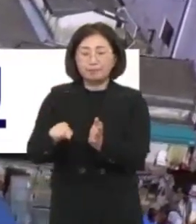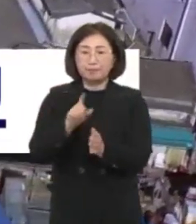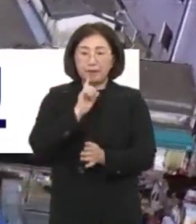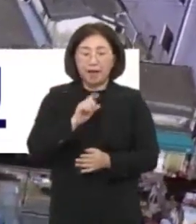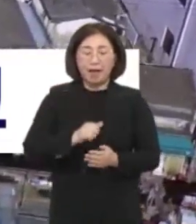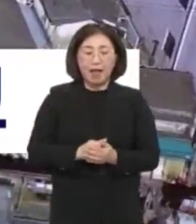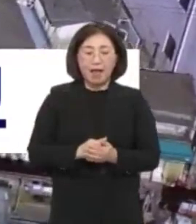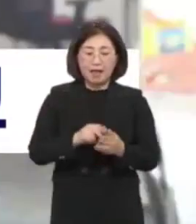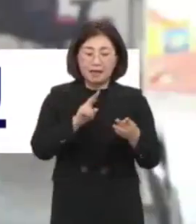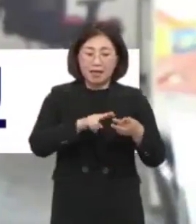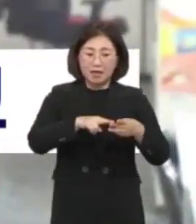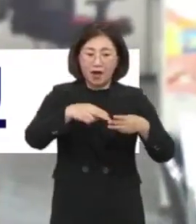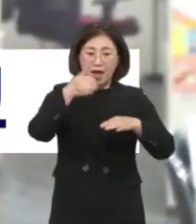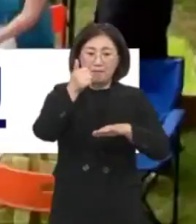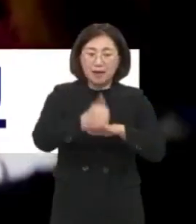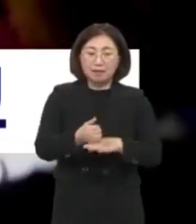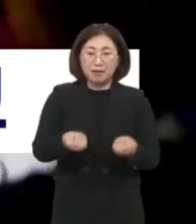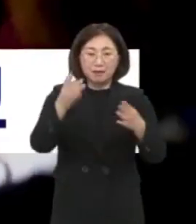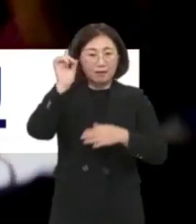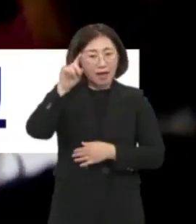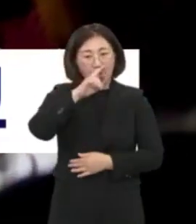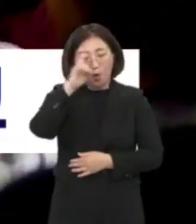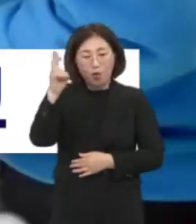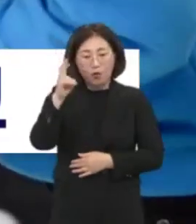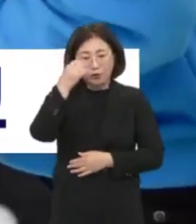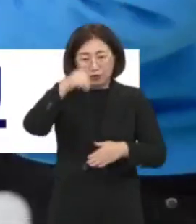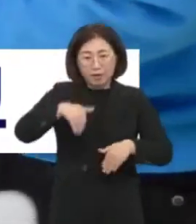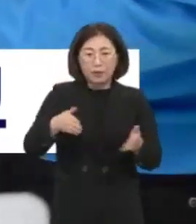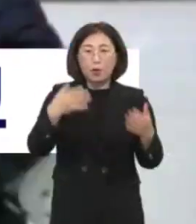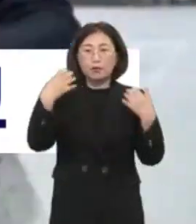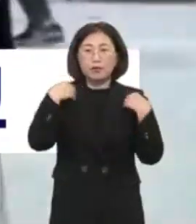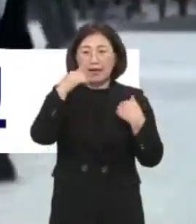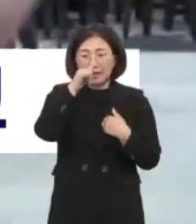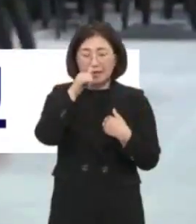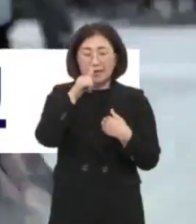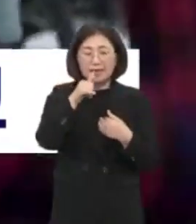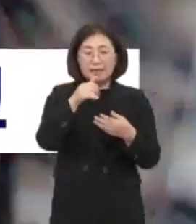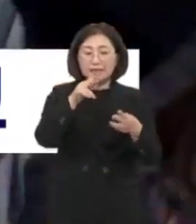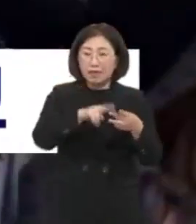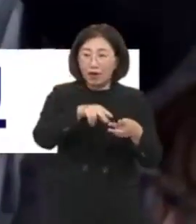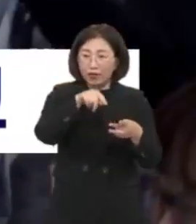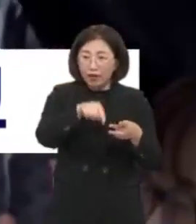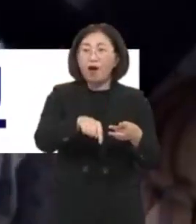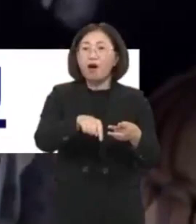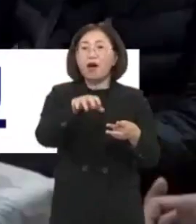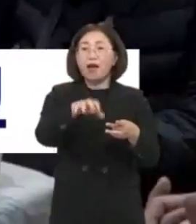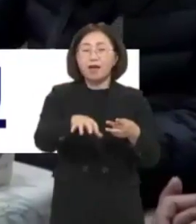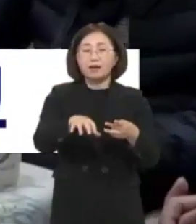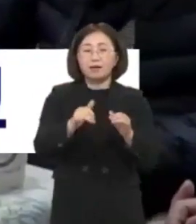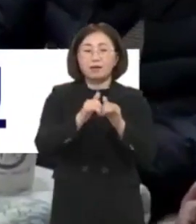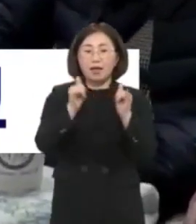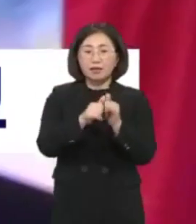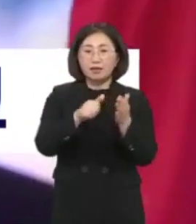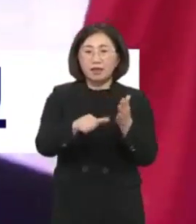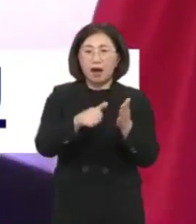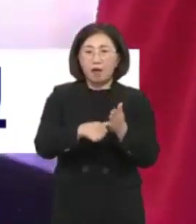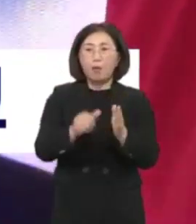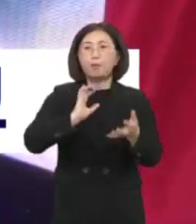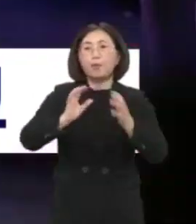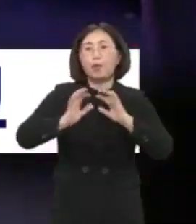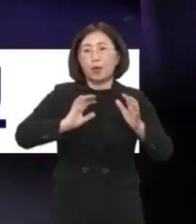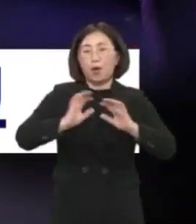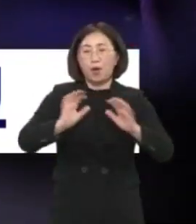따르면 센터의 마지막 행사로 내일 오후 옛 충남도청에 있는 대전 창업허브 컨퍼런스 홀에서 사회적 자본 확충